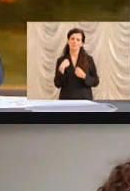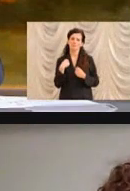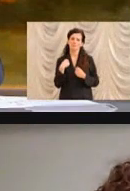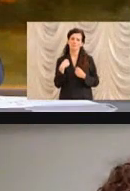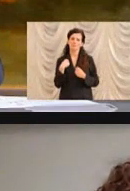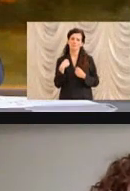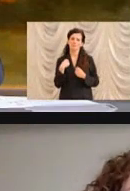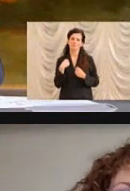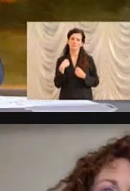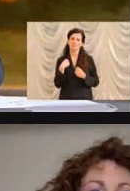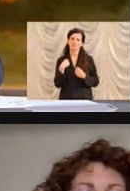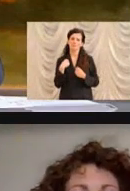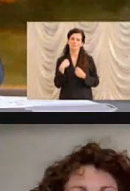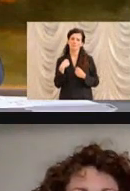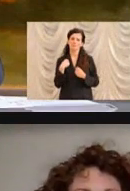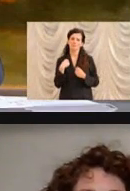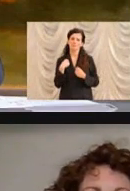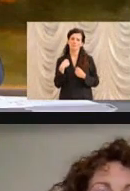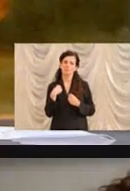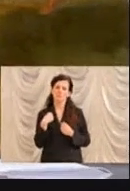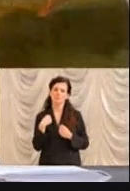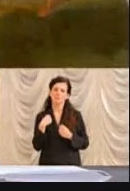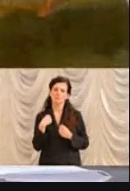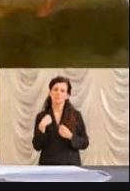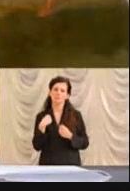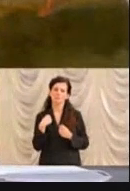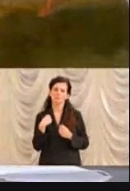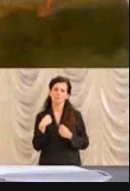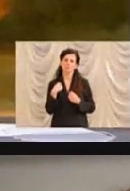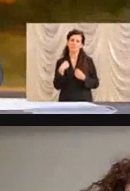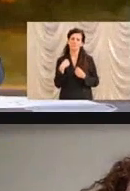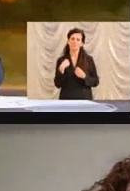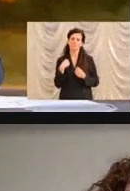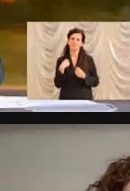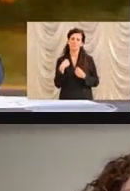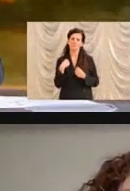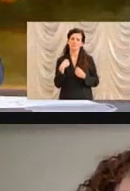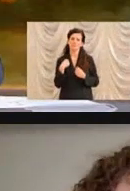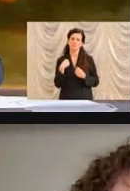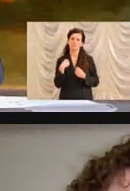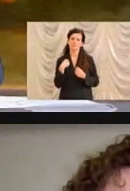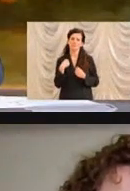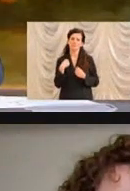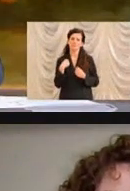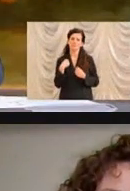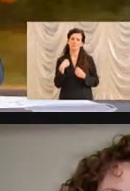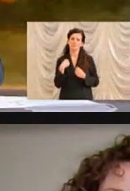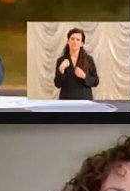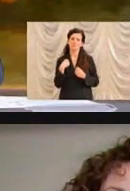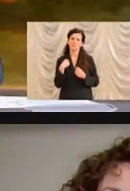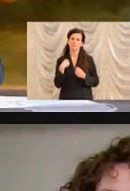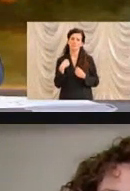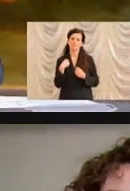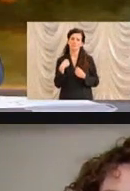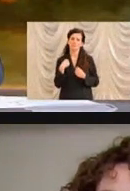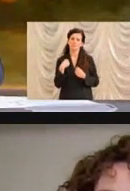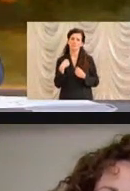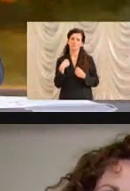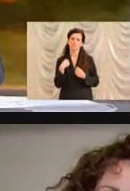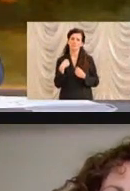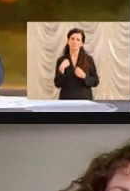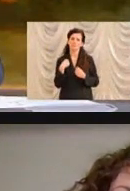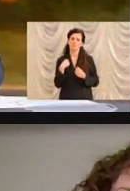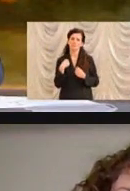la mascherina col simulare l'arduino mi piace stiamo facendo tutti lo starter kit tutti insieme e quindi abbiamo questo